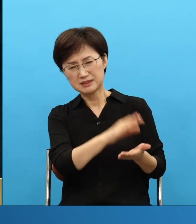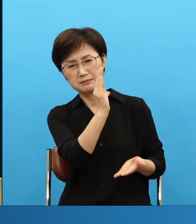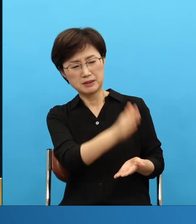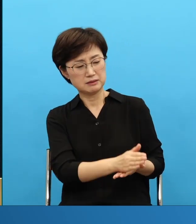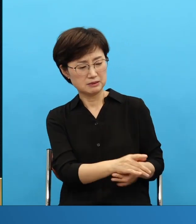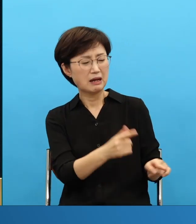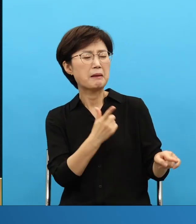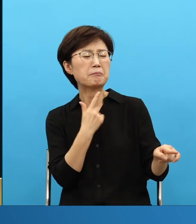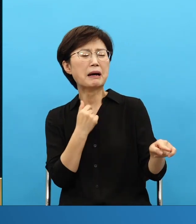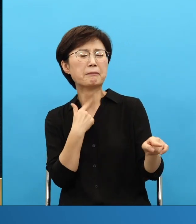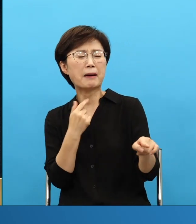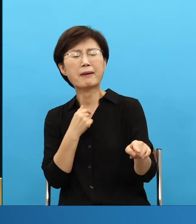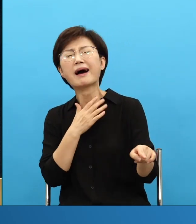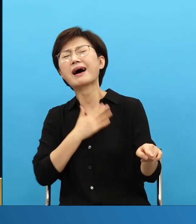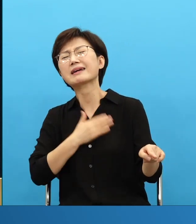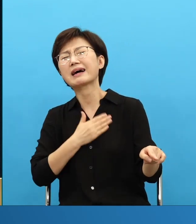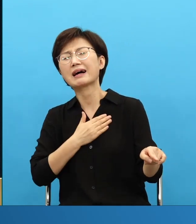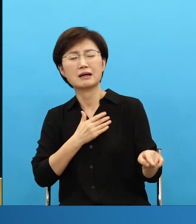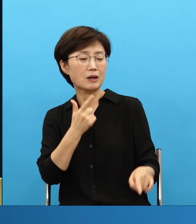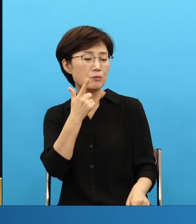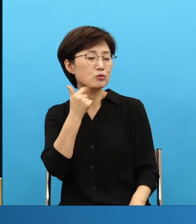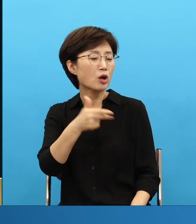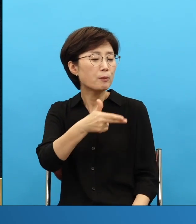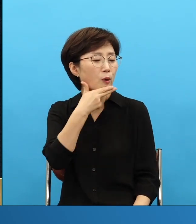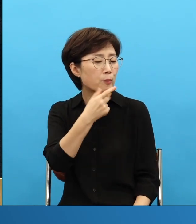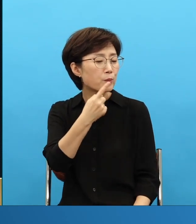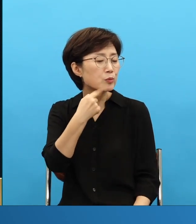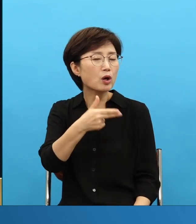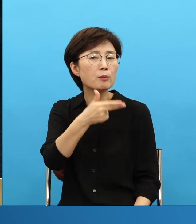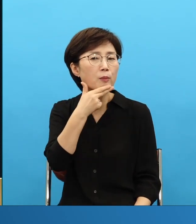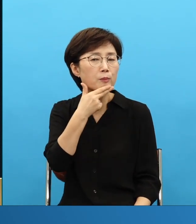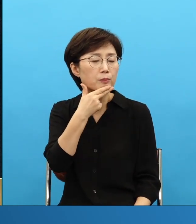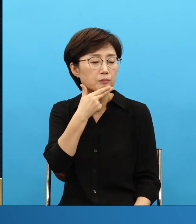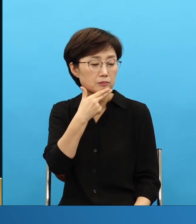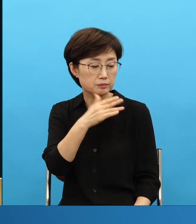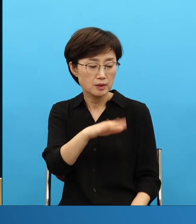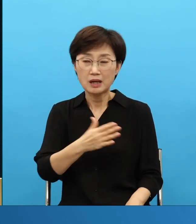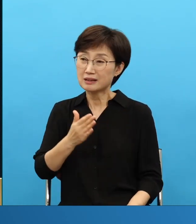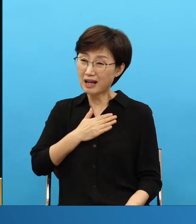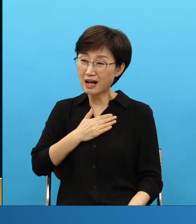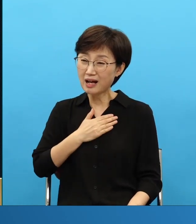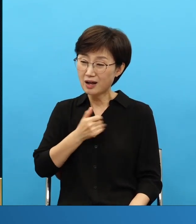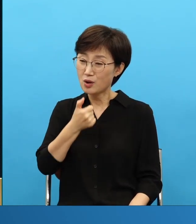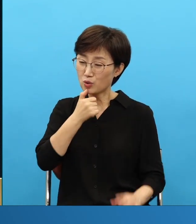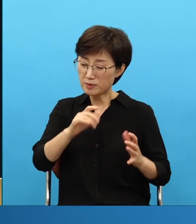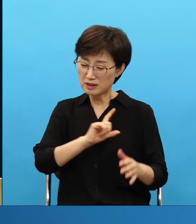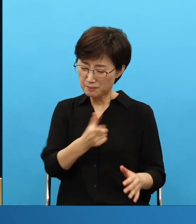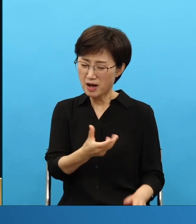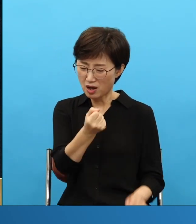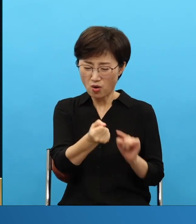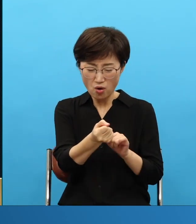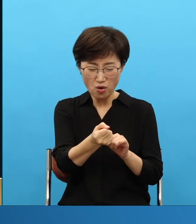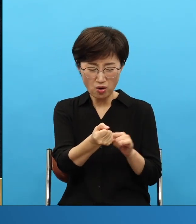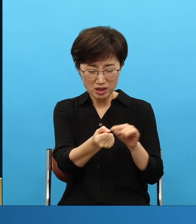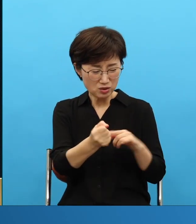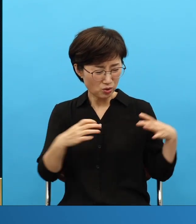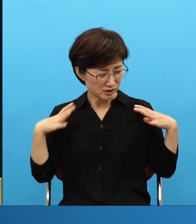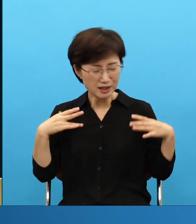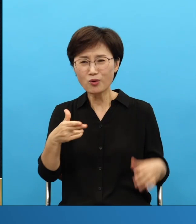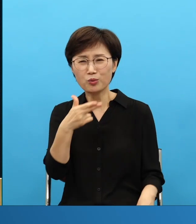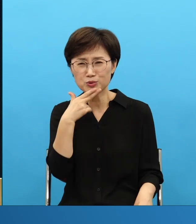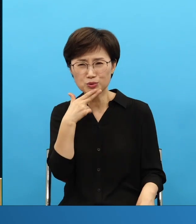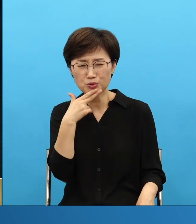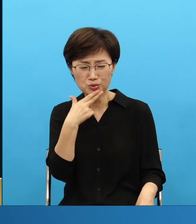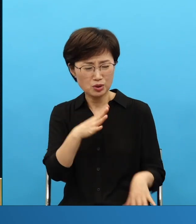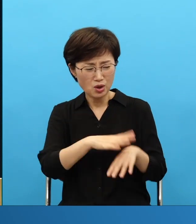We've tried all those things. 그렇죠? 바울에게 땅의 건 웃으면 나 로마 시민권 다 갖고 있어. 아무것도 아니네 그거. For Paul, in front